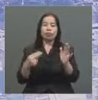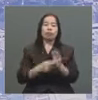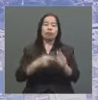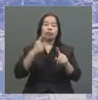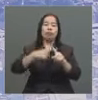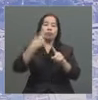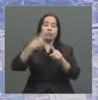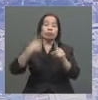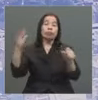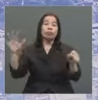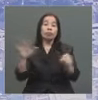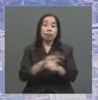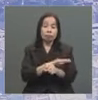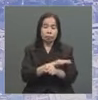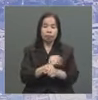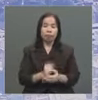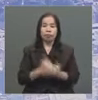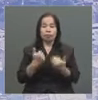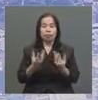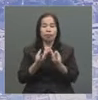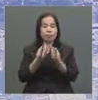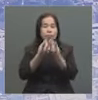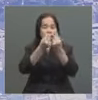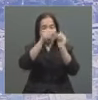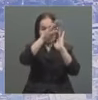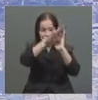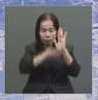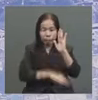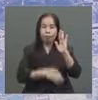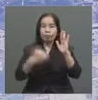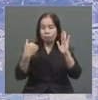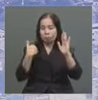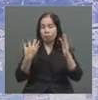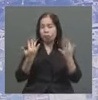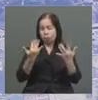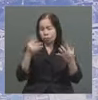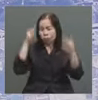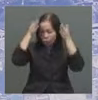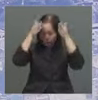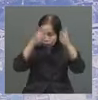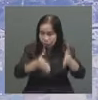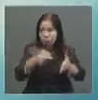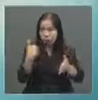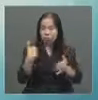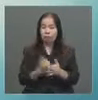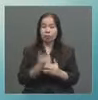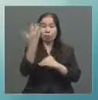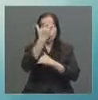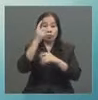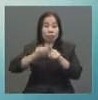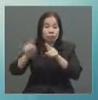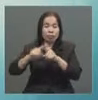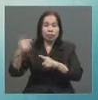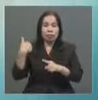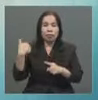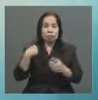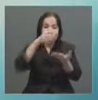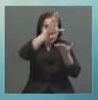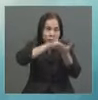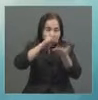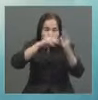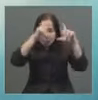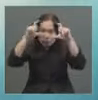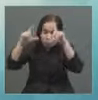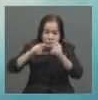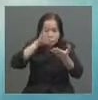ทั้งหลายมีรายละเอียดดังนี้เดี๋ยวยังไงท่านคงได้เจาะไปนะครับหลายสื่อคงได้เอาไปใช้ในการท